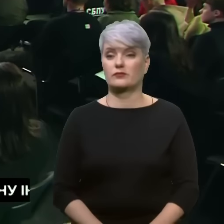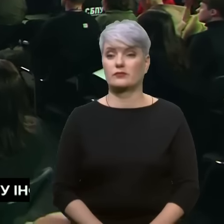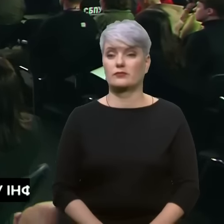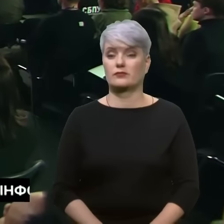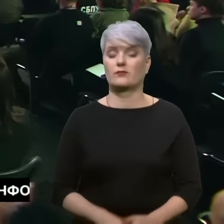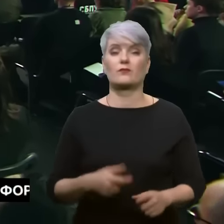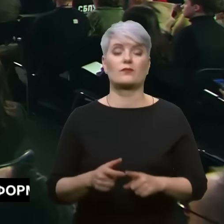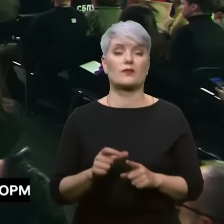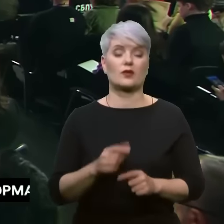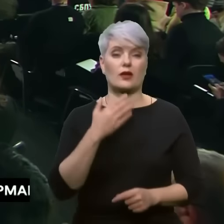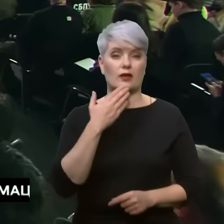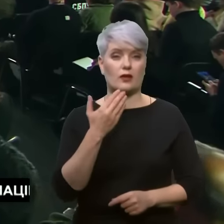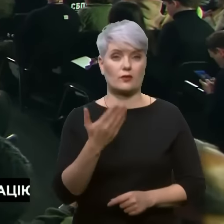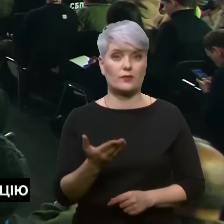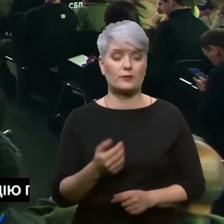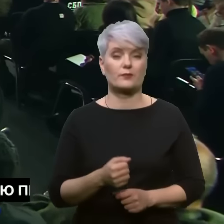Дуже дякую вам.